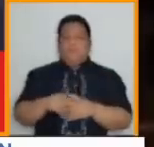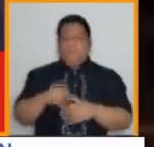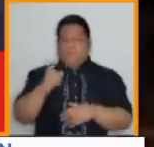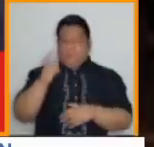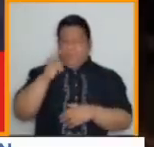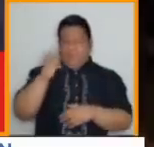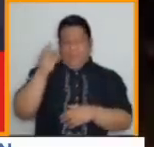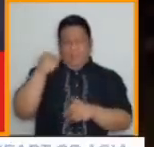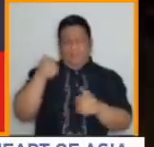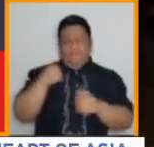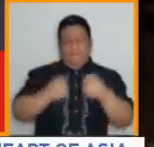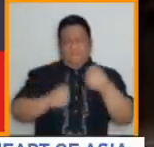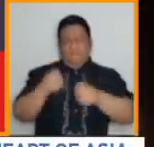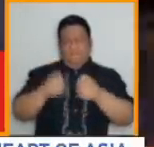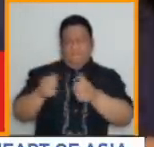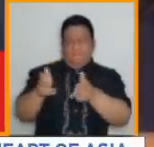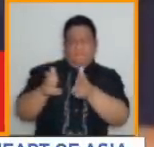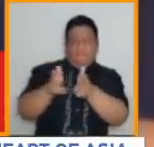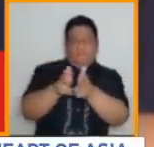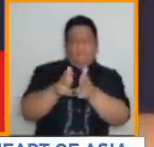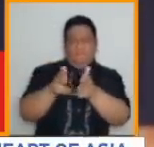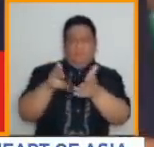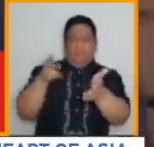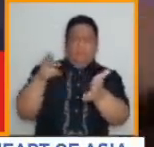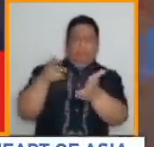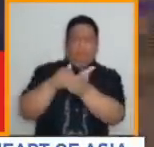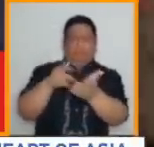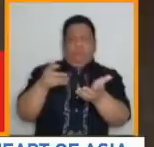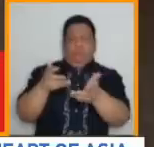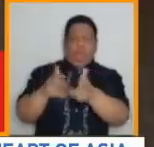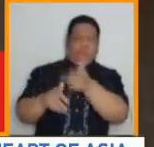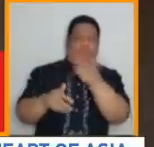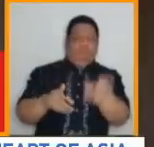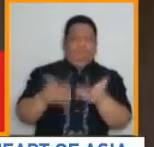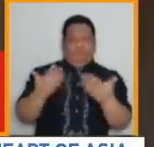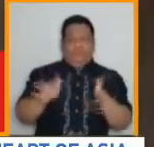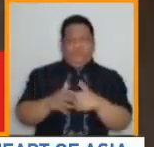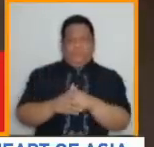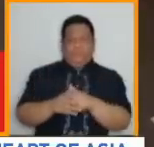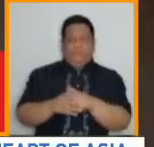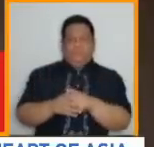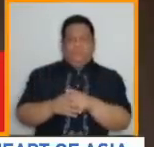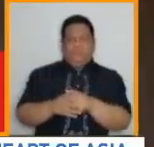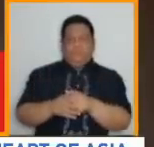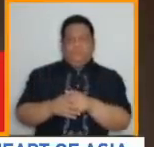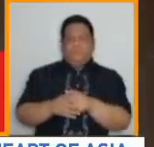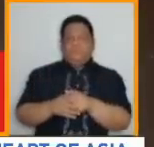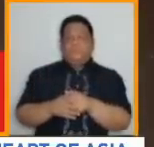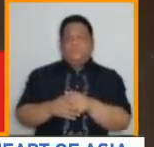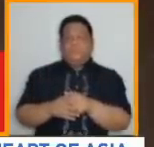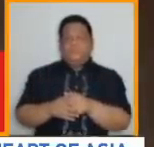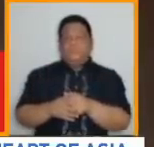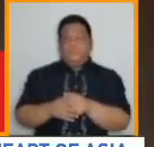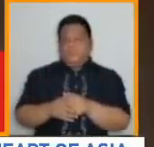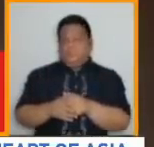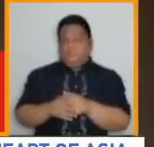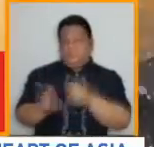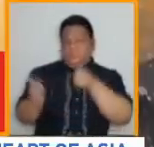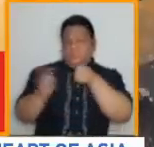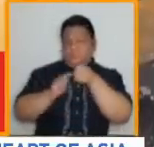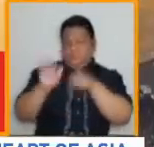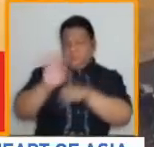Bumangga una doon. Tapos, ikot-ikot na. Pasado hating gabi na maialis sa lugar ang naaksidenteng